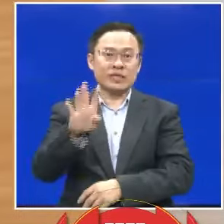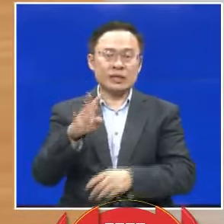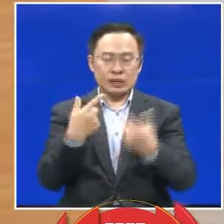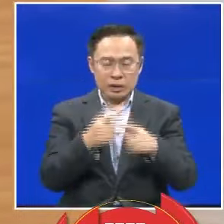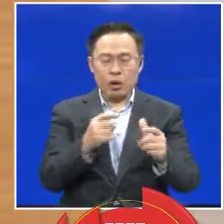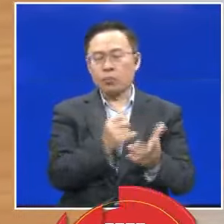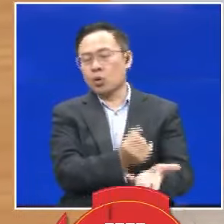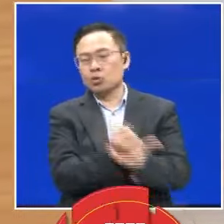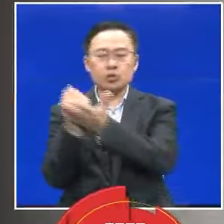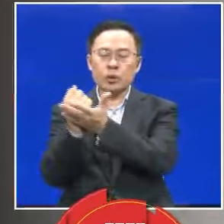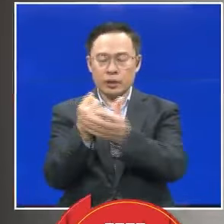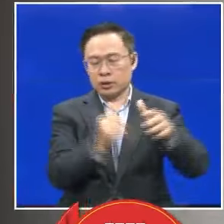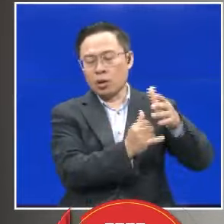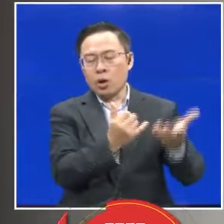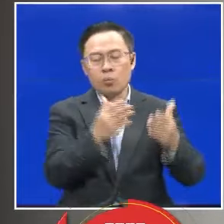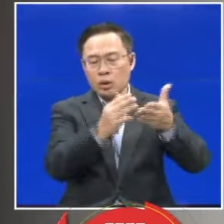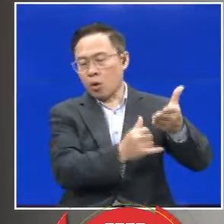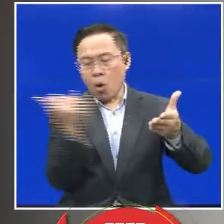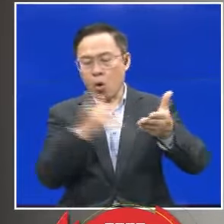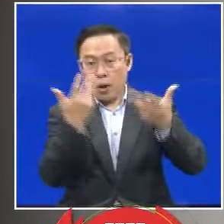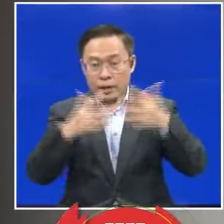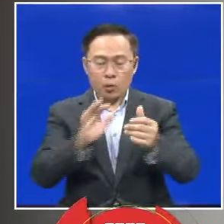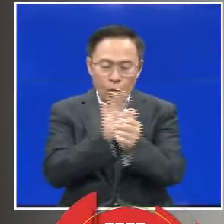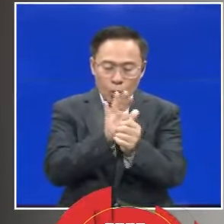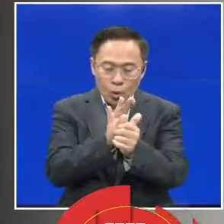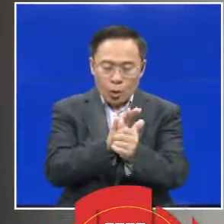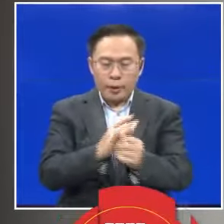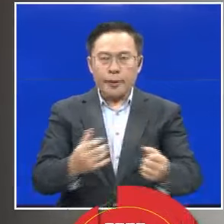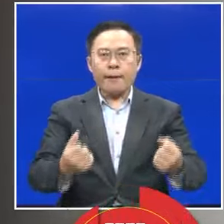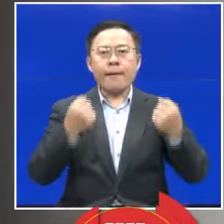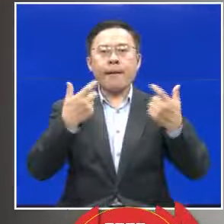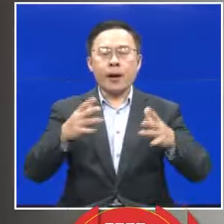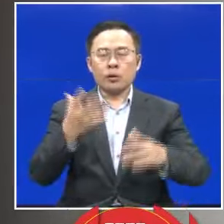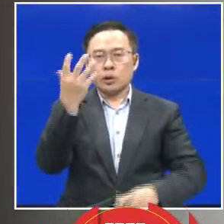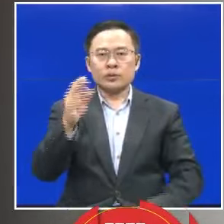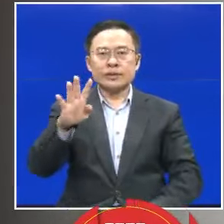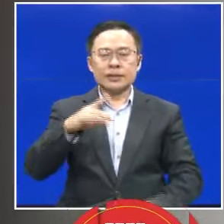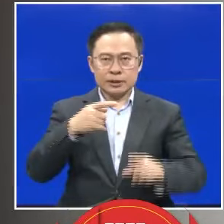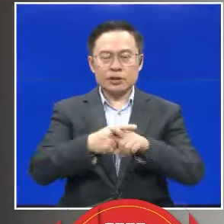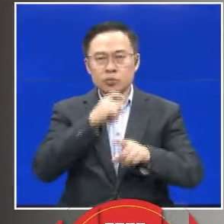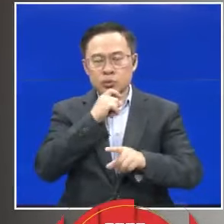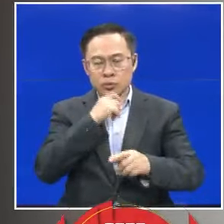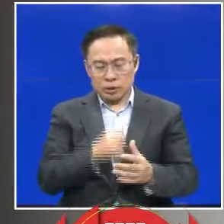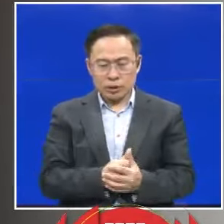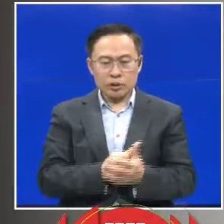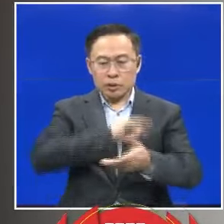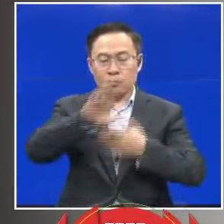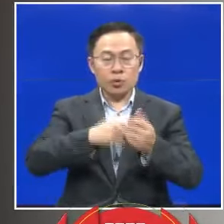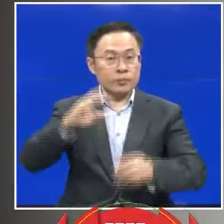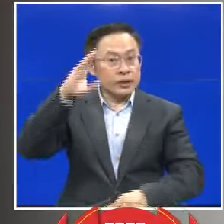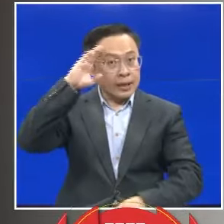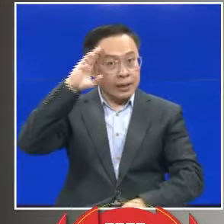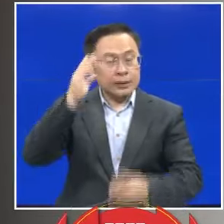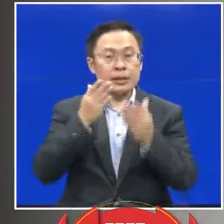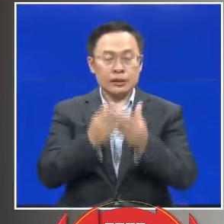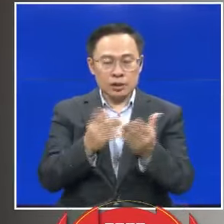ครั้งนี้คือต้องบอกว่ามันก็เป็นเหตุการณ์ที่ไม่มีใครอยากจะให้เกิดนะแล้วตอนนี้ตามรายงานก็คือผู้บาดเจ็บเป็นทหาร14นายนะคะเดี๋ยว